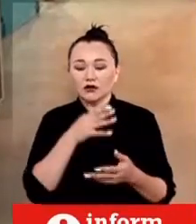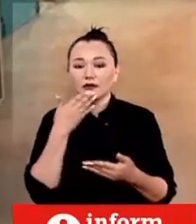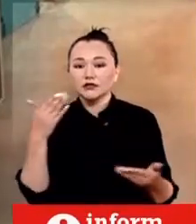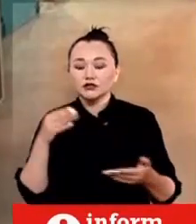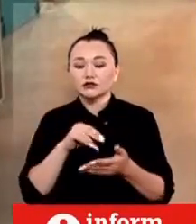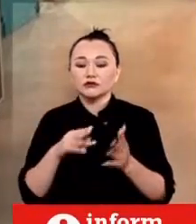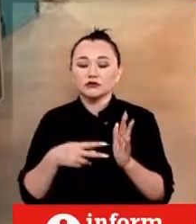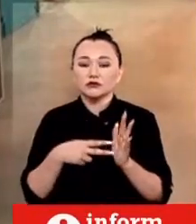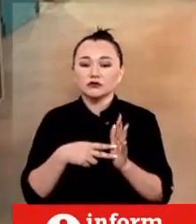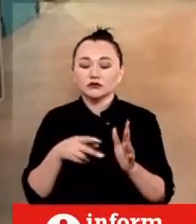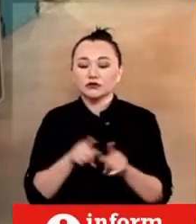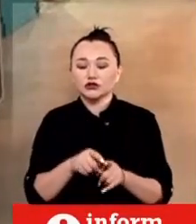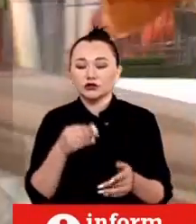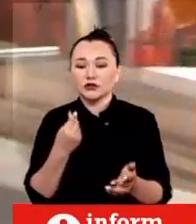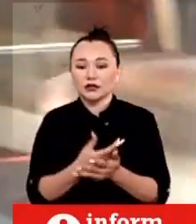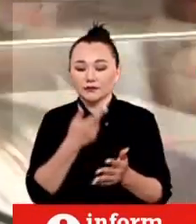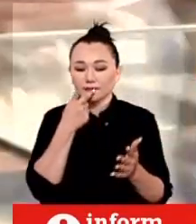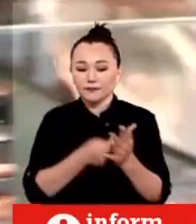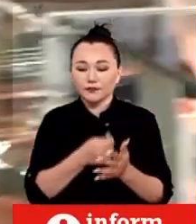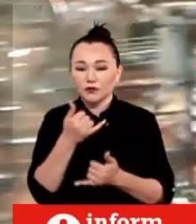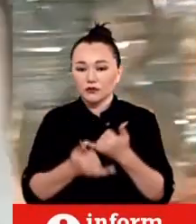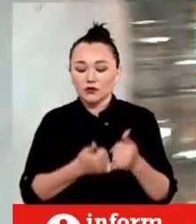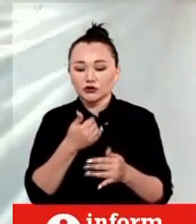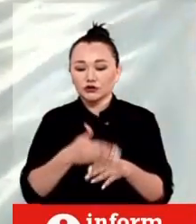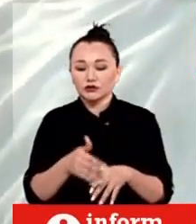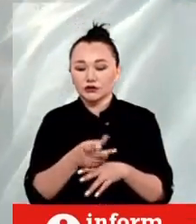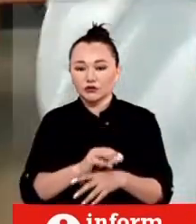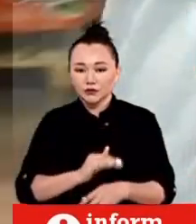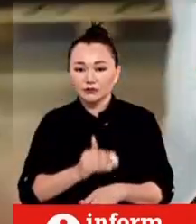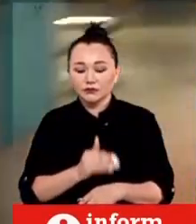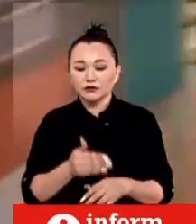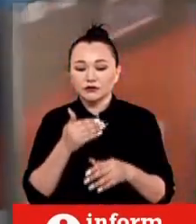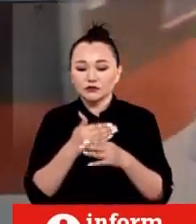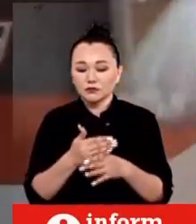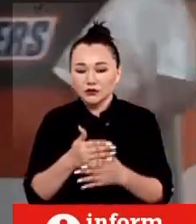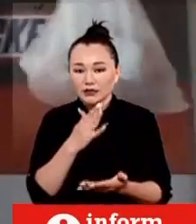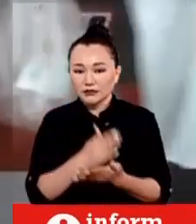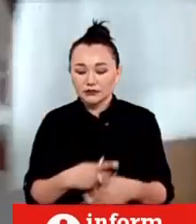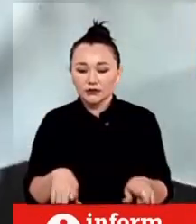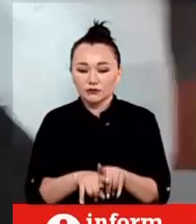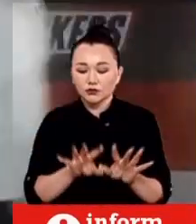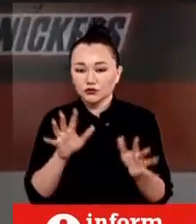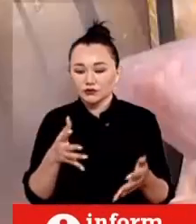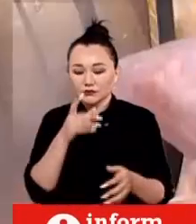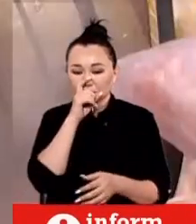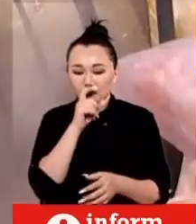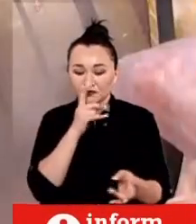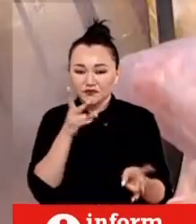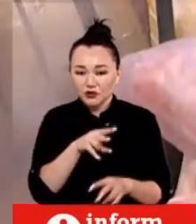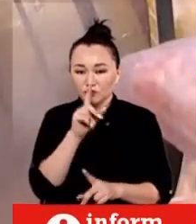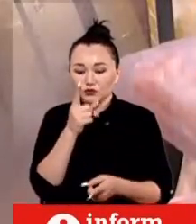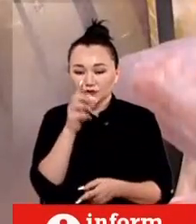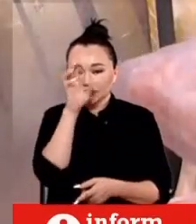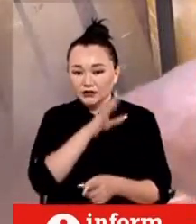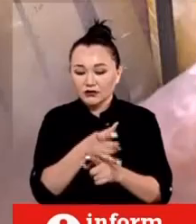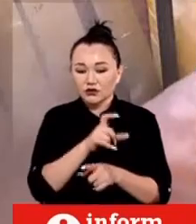мяса сказываются также дорогие корма, часть которых, правда, предпринимателям субсидируют. В таком случае остается непонятным, почему в стране,